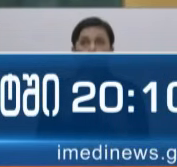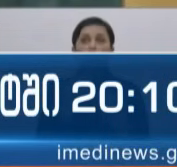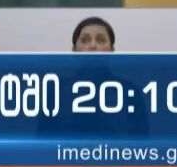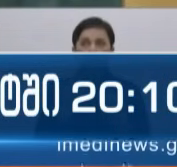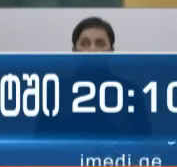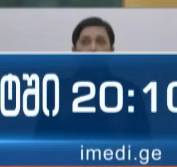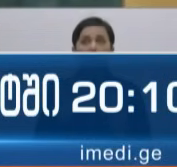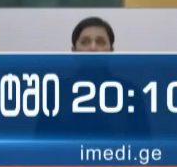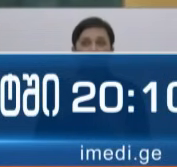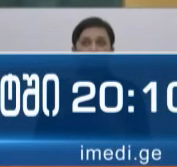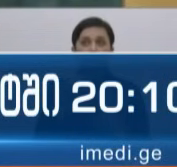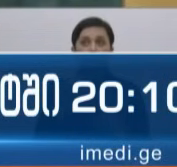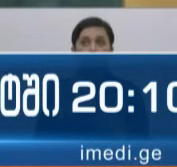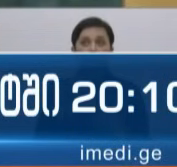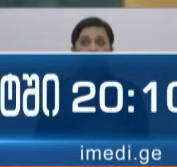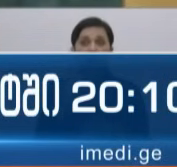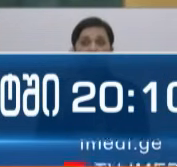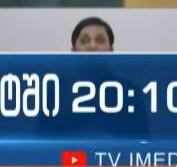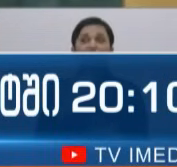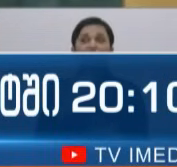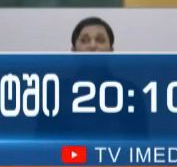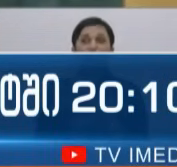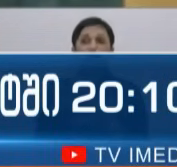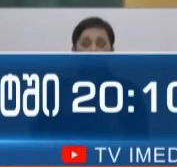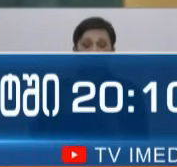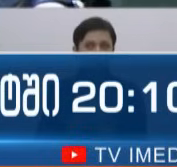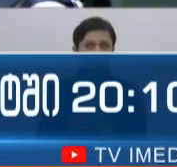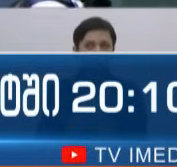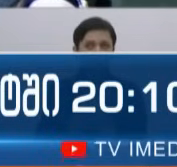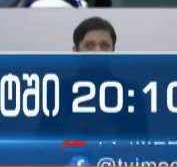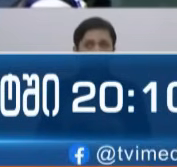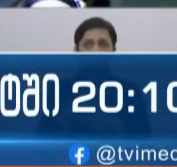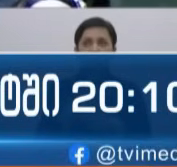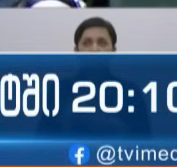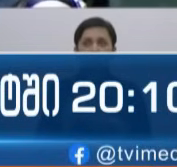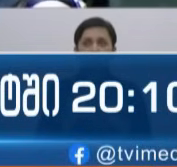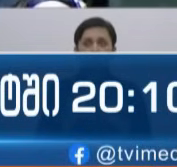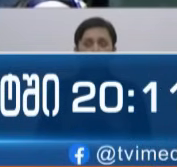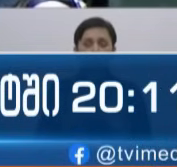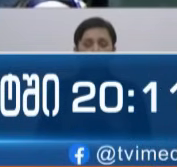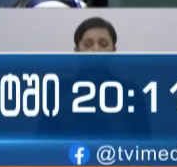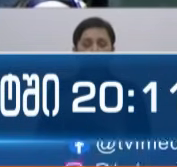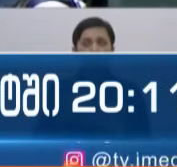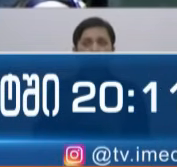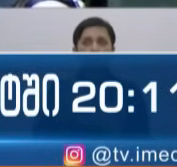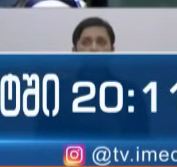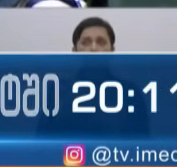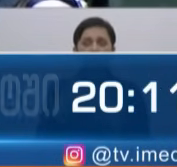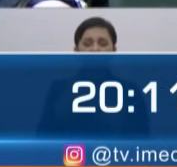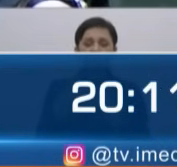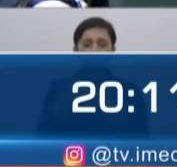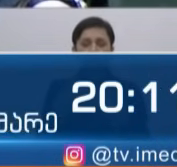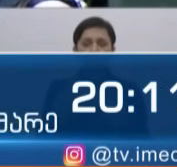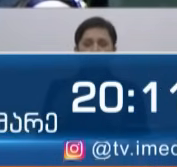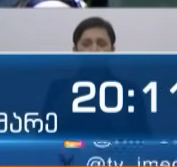მიიღონ არჩევნებში მონაწილეობა და ერთხელ და სამუდამოდ დავამთავროთ ამათი წკავწკავი. რადიკალური ოპოზიციის წარმომადგენლები და მათთან დაახლოებული